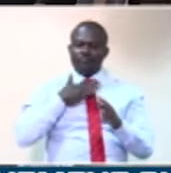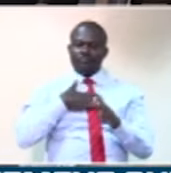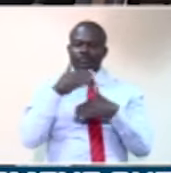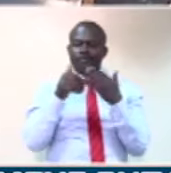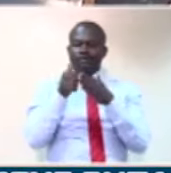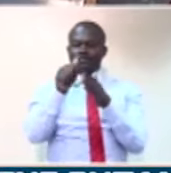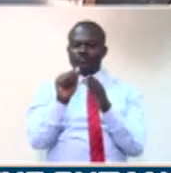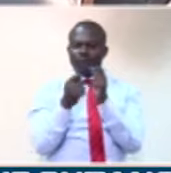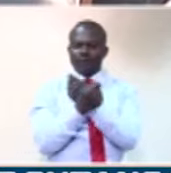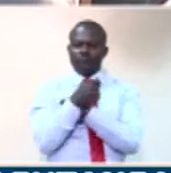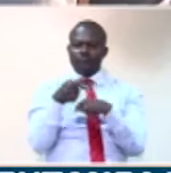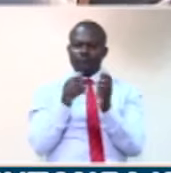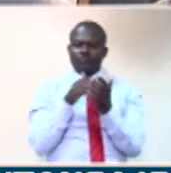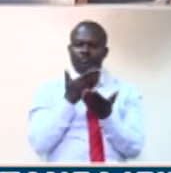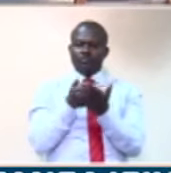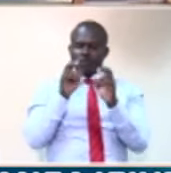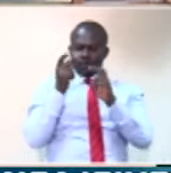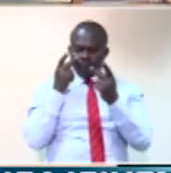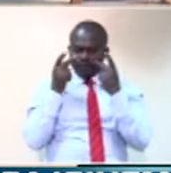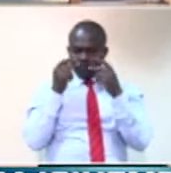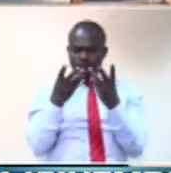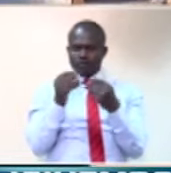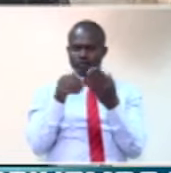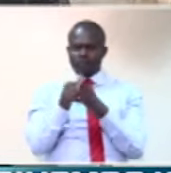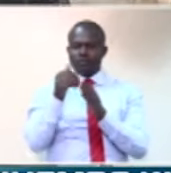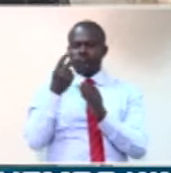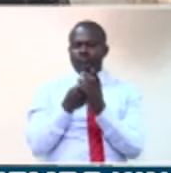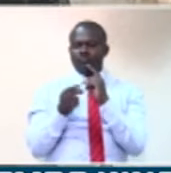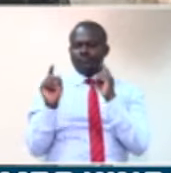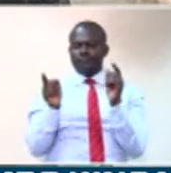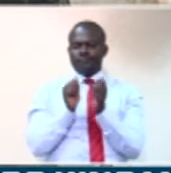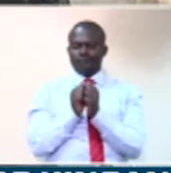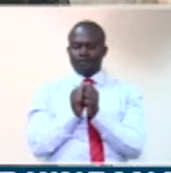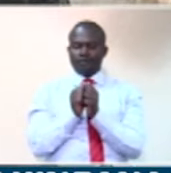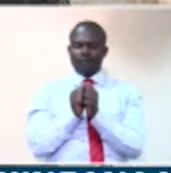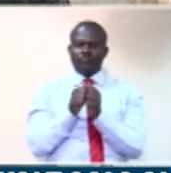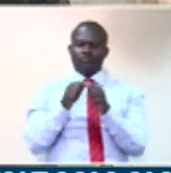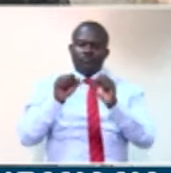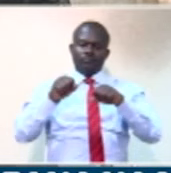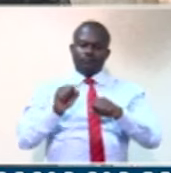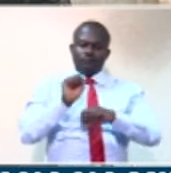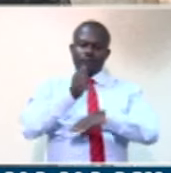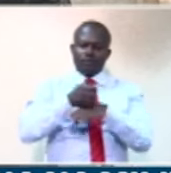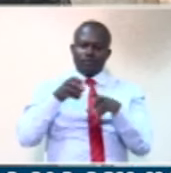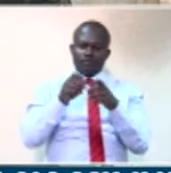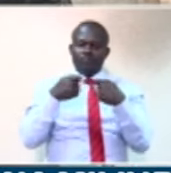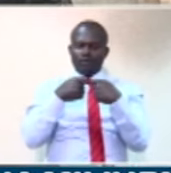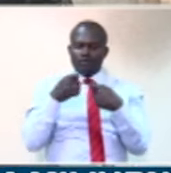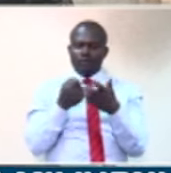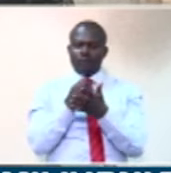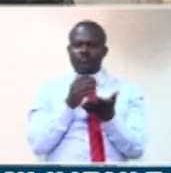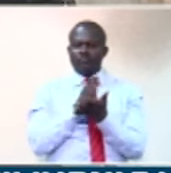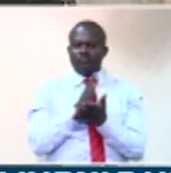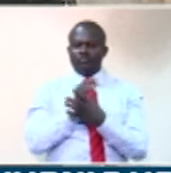mpinduka, ariko agasaba ko hagomba kurebwa icyakorohereza impande zombi. Kuba izi moto zigiyeho ziri mu buryo bwa gitoronike biratuma mu